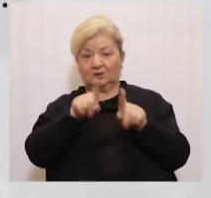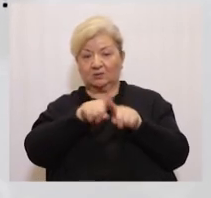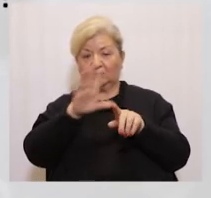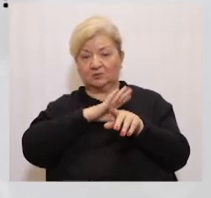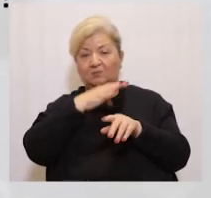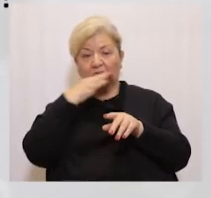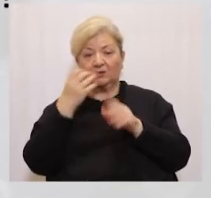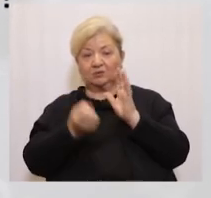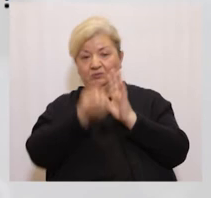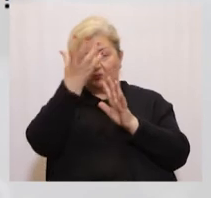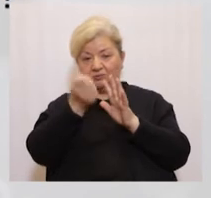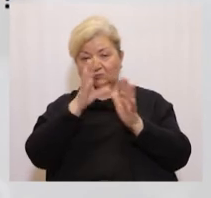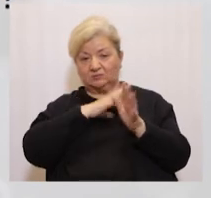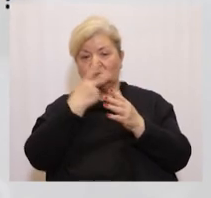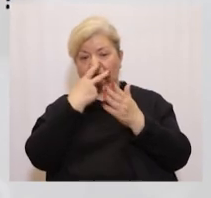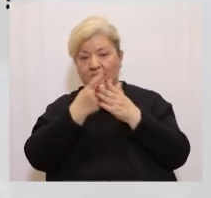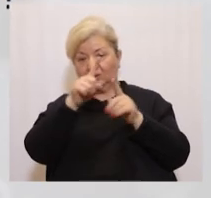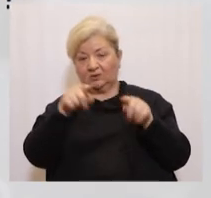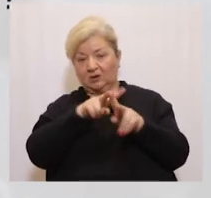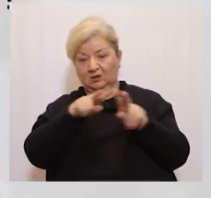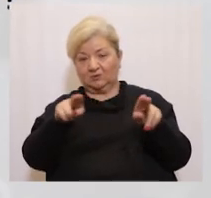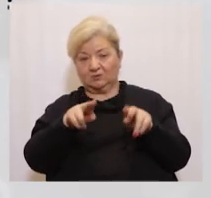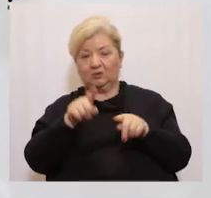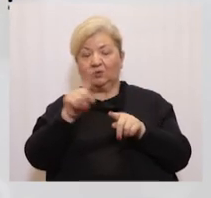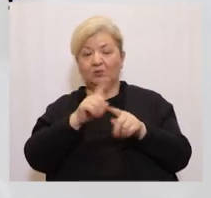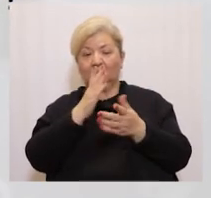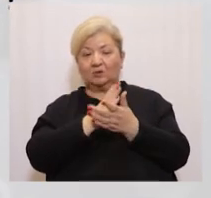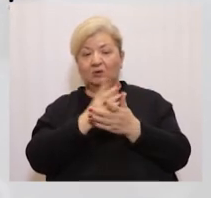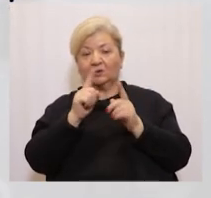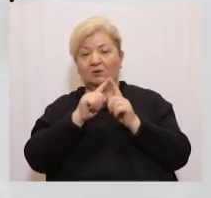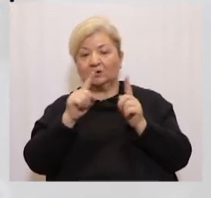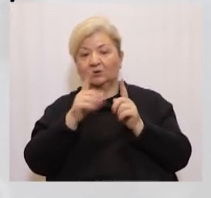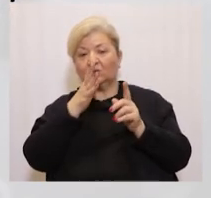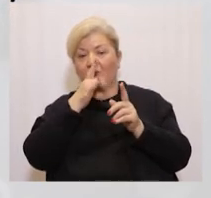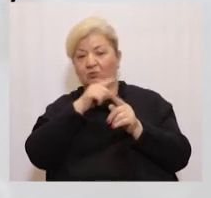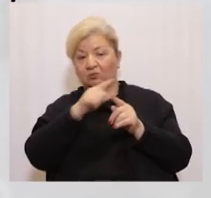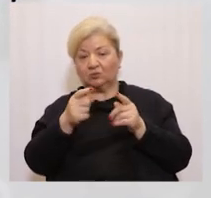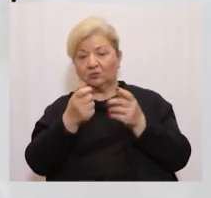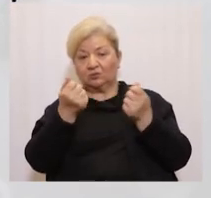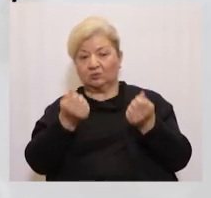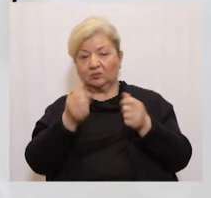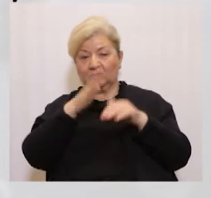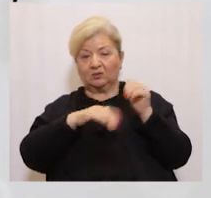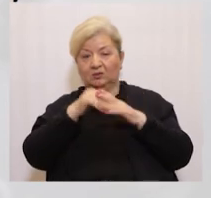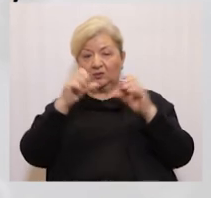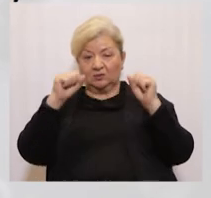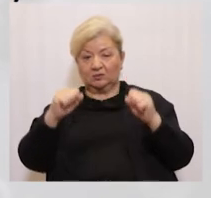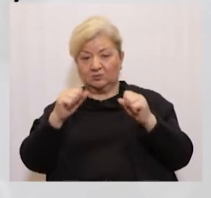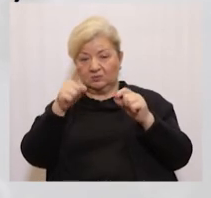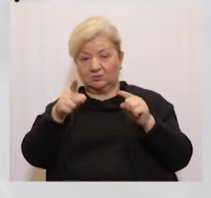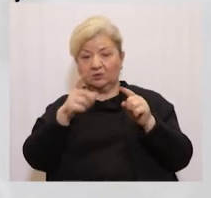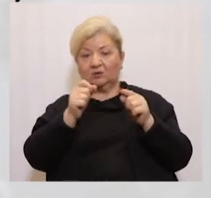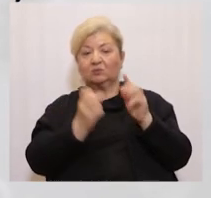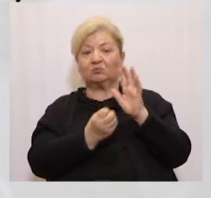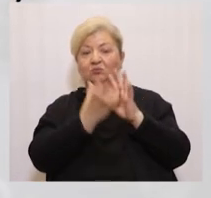ქაღალდის საჰაერო ბურთი, რასაც ეკრანზე ხედავთ, რომელიც გარკვეული დრო ხელში რო ვაკავებთ ამას